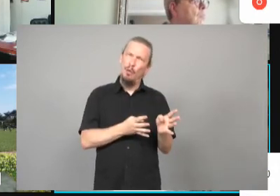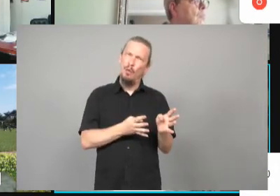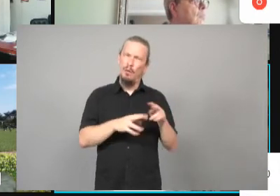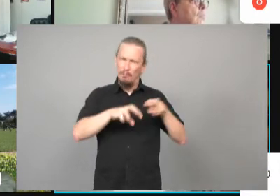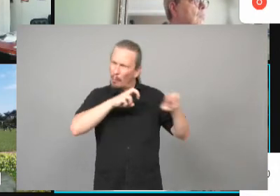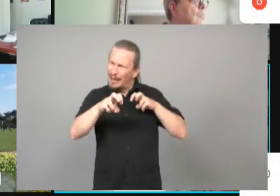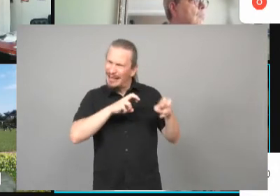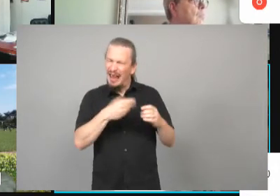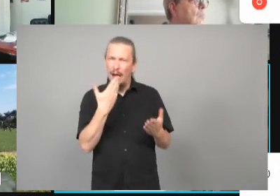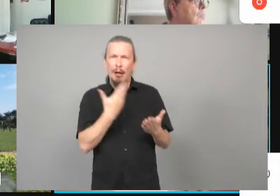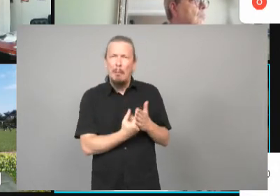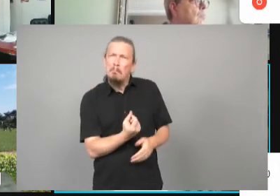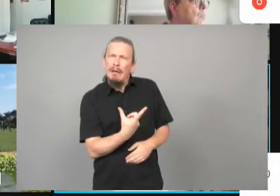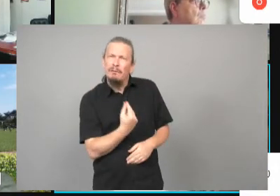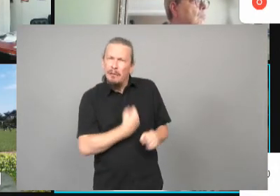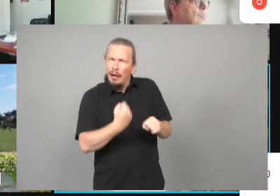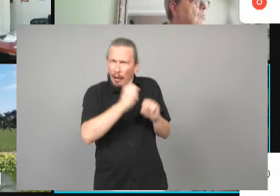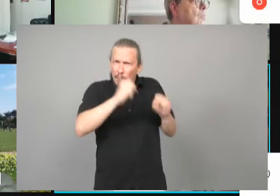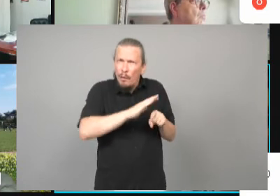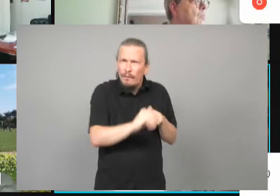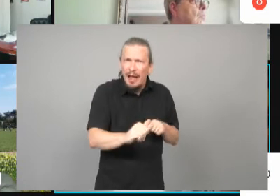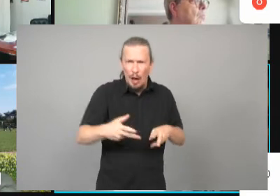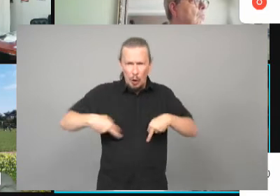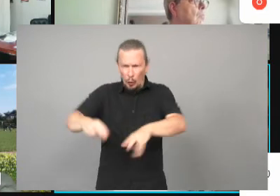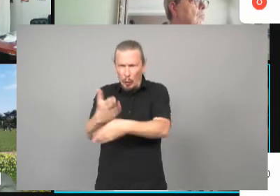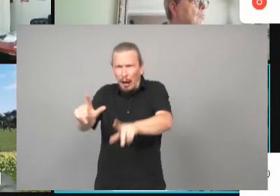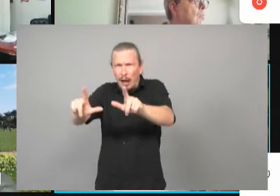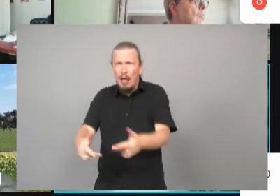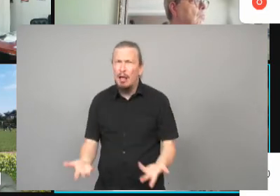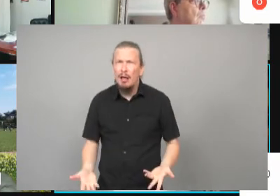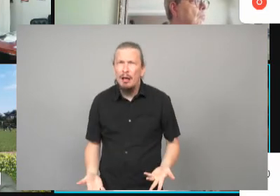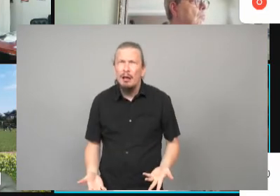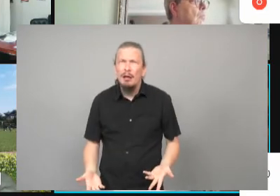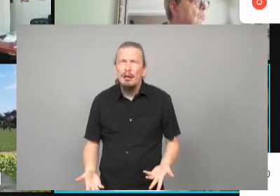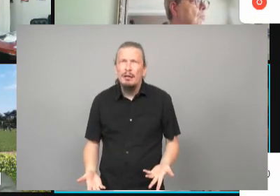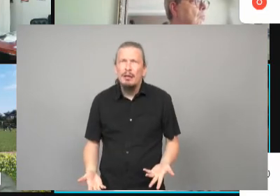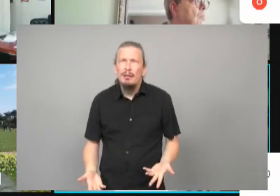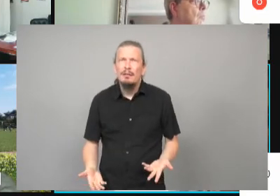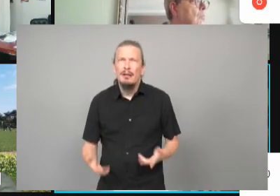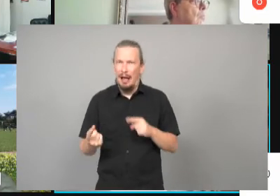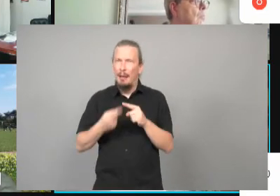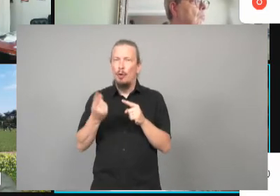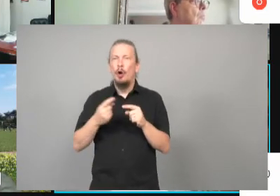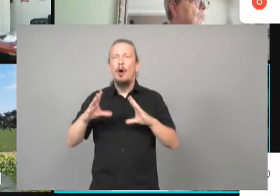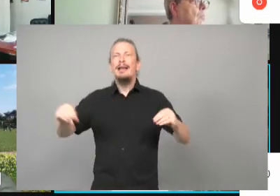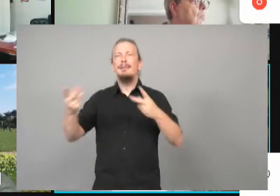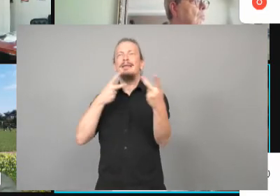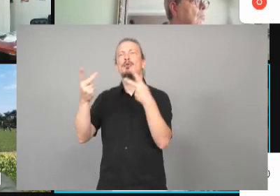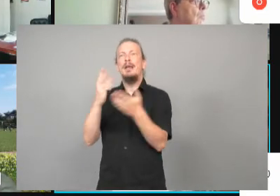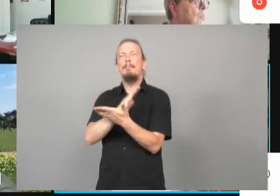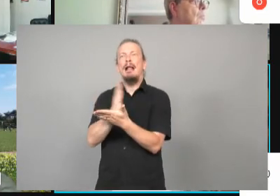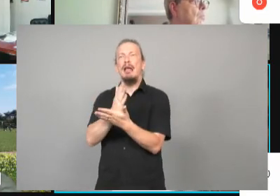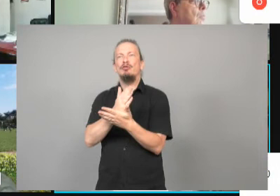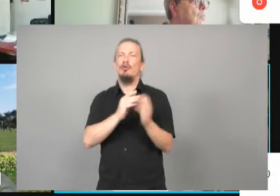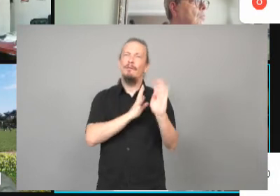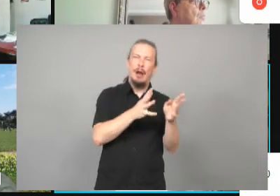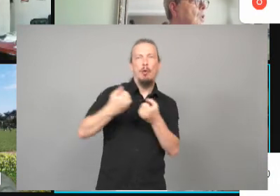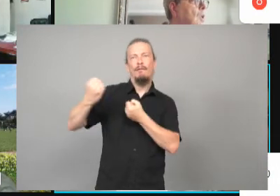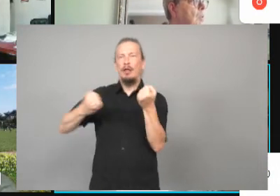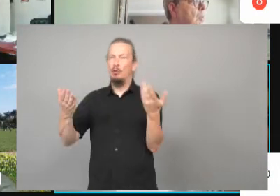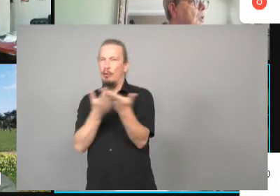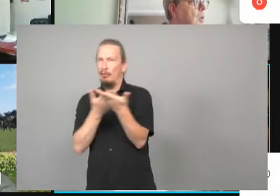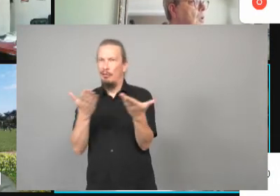la plus rapide à mettre en place. La voirie existe. La question est le partage de l'espace public avec les voitures et la qualité